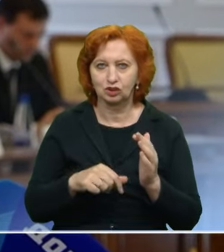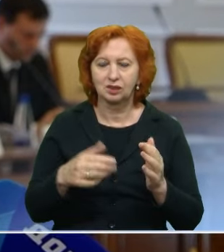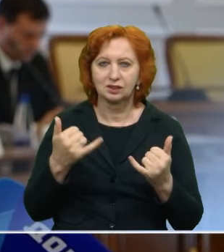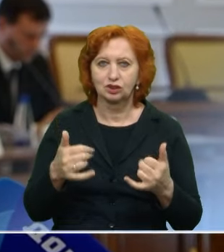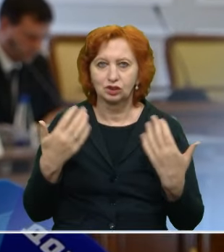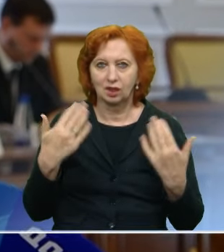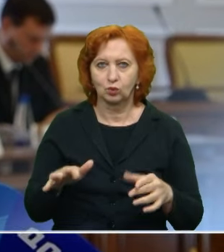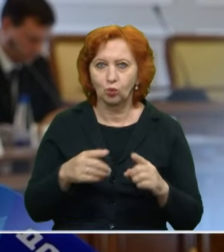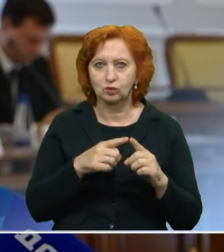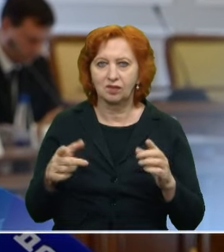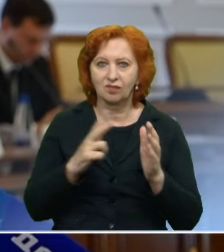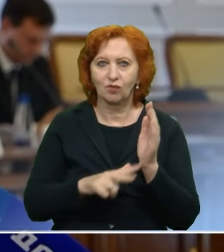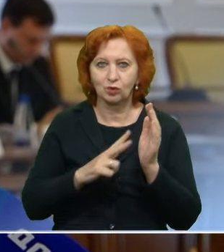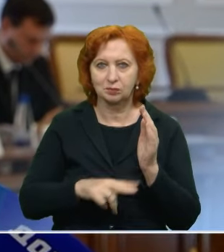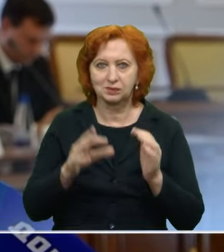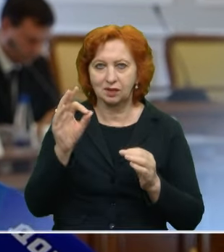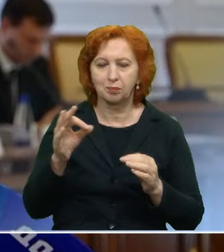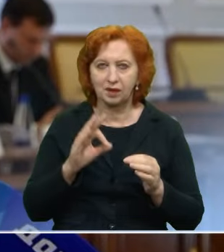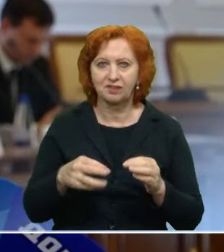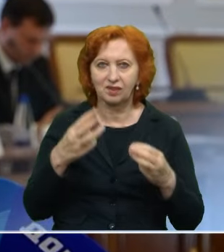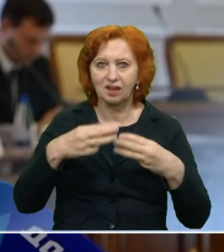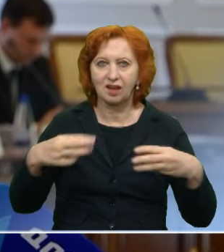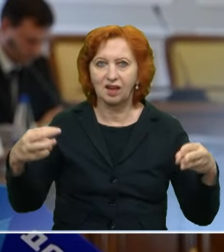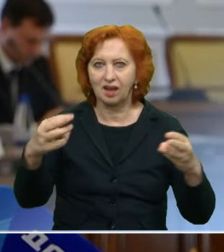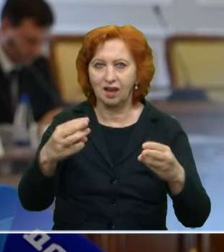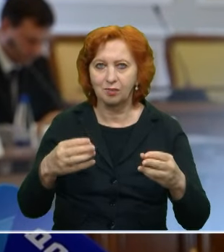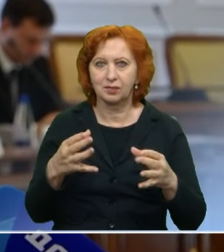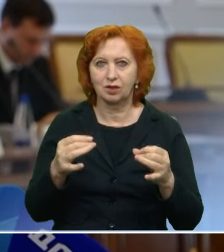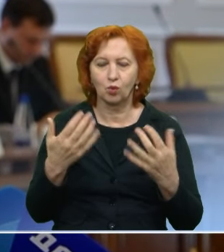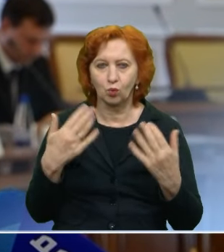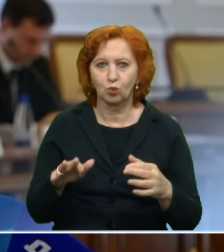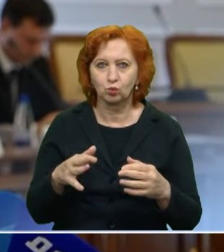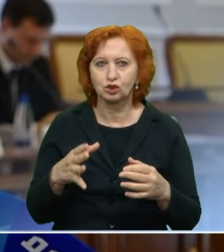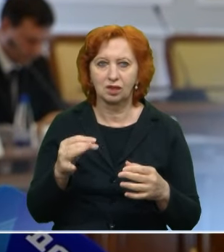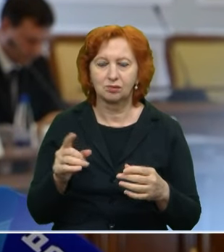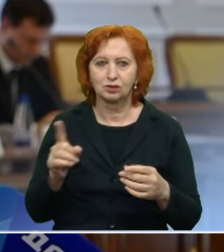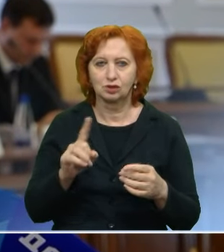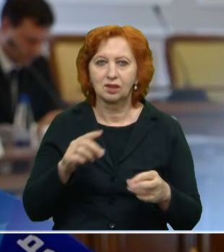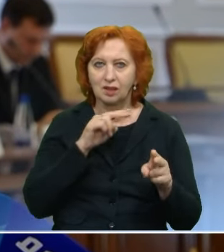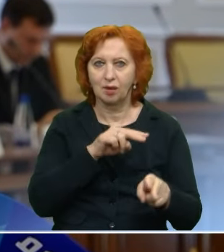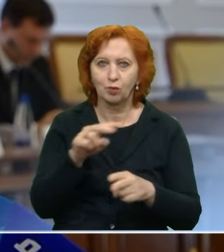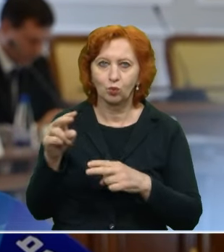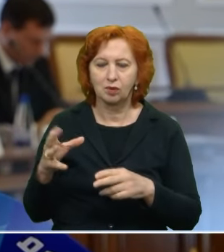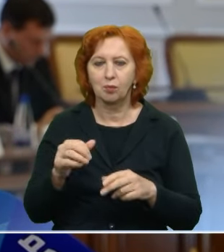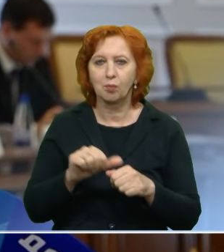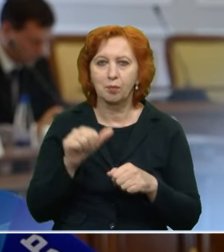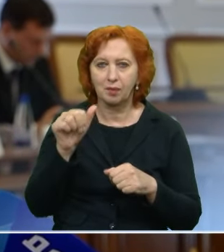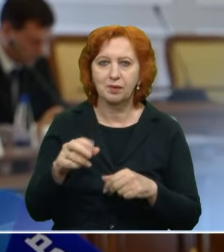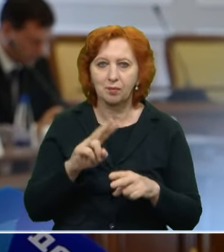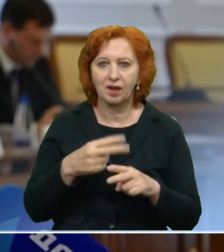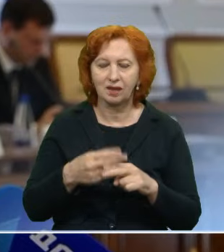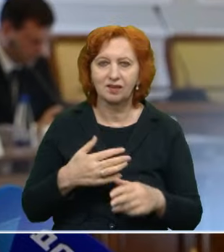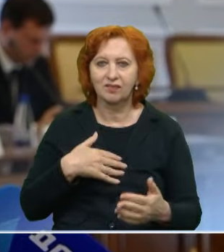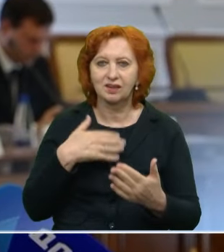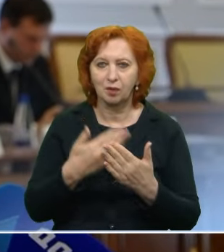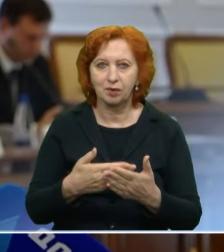покрыто 85% камерами. Помимо этого мы на господствующих высотах наблюдаем. Помимо этого у нас и добровольцы,